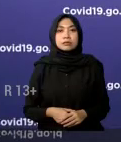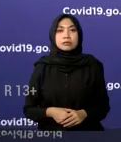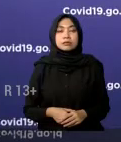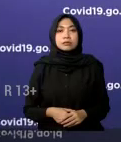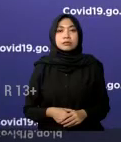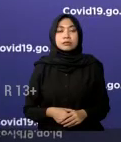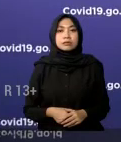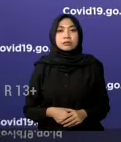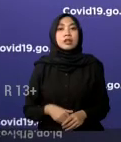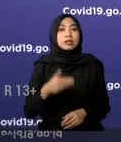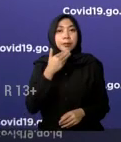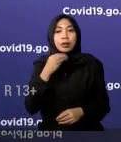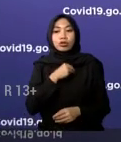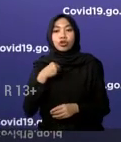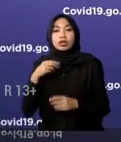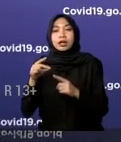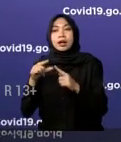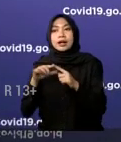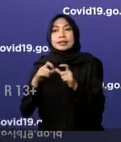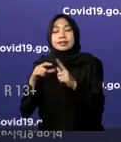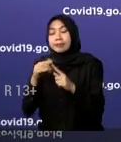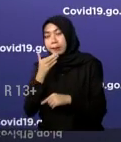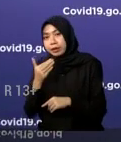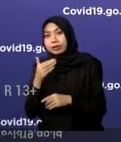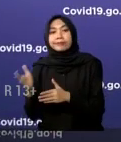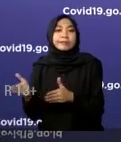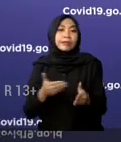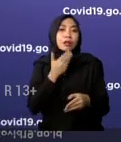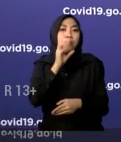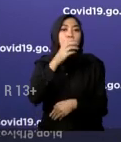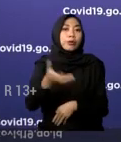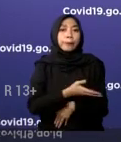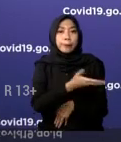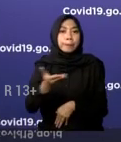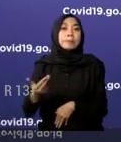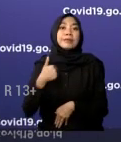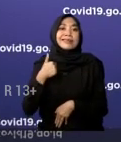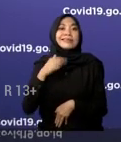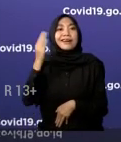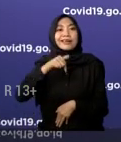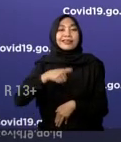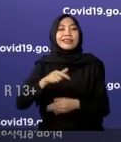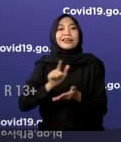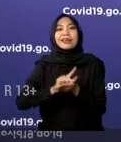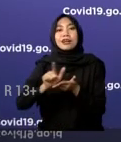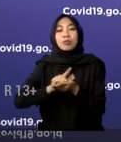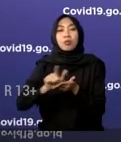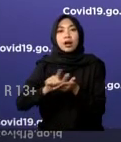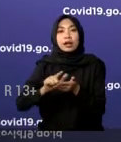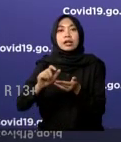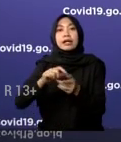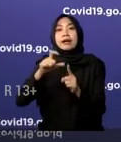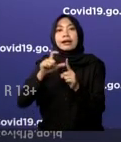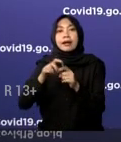Hai terima Sido Grace Selamat sore scores kalian hari ini kami akan kembali mengumkan tentang update